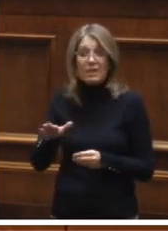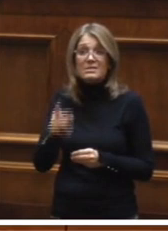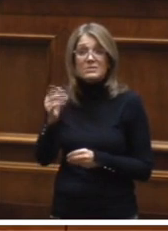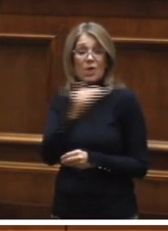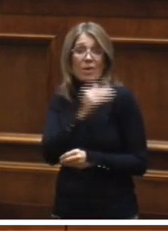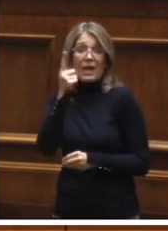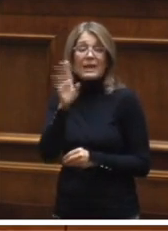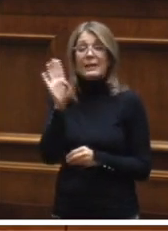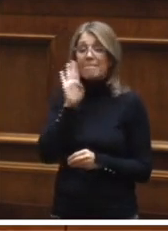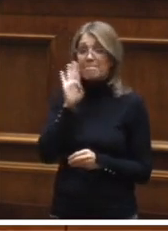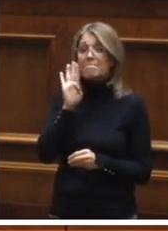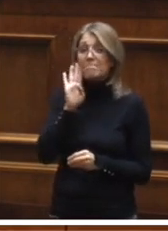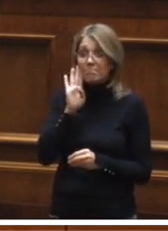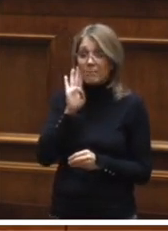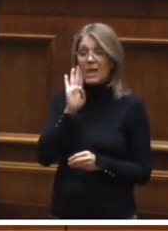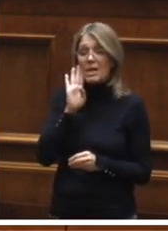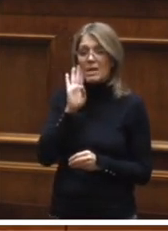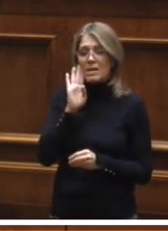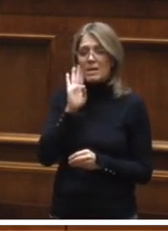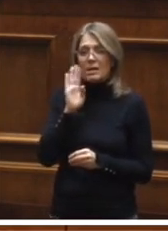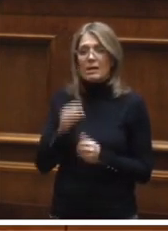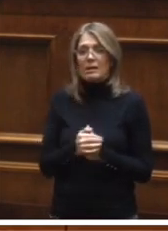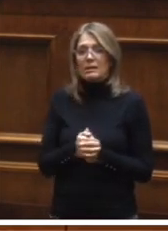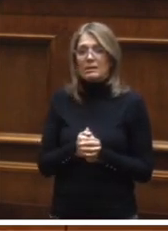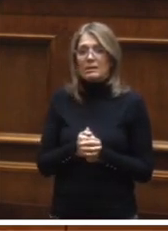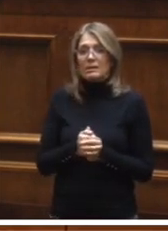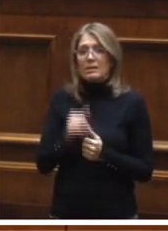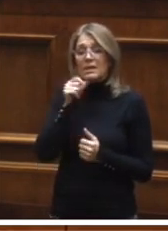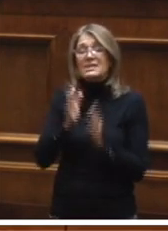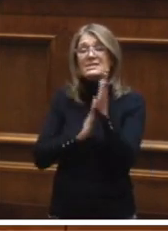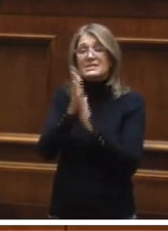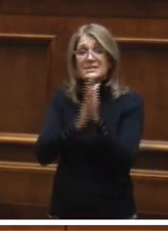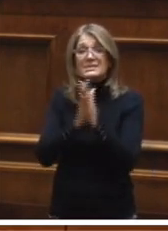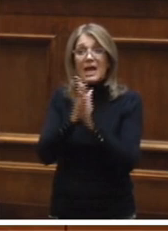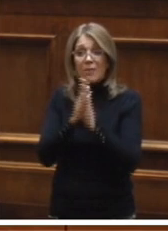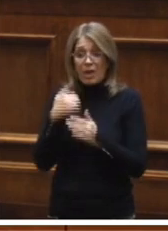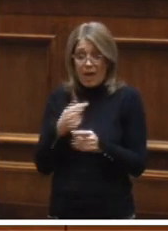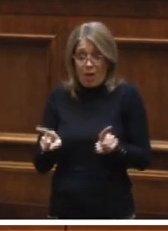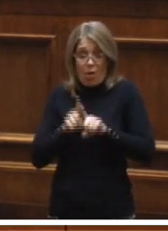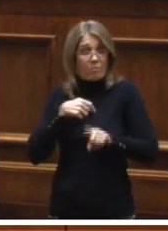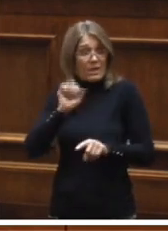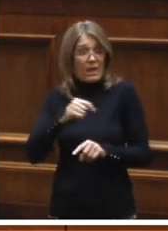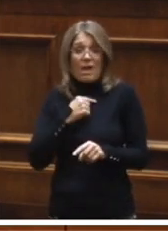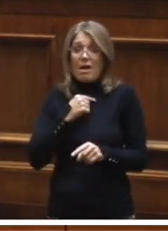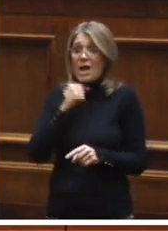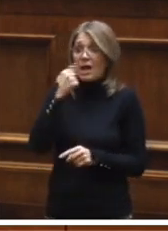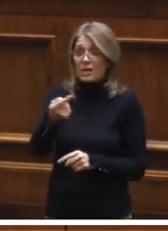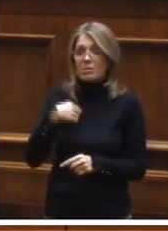jedna majka i da je zamolila, ja ću to odmah sada da kažem, mislim da je to